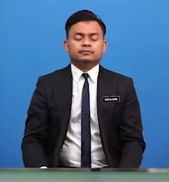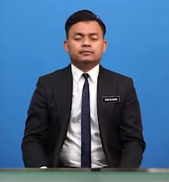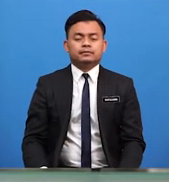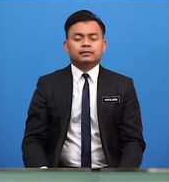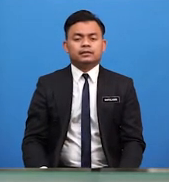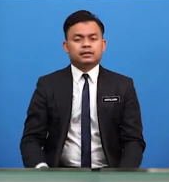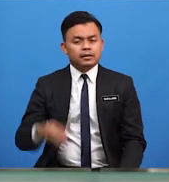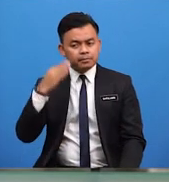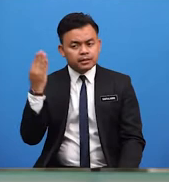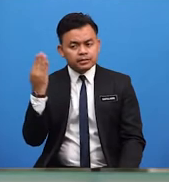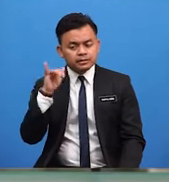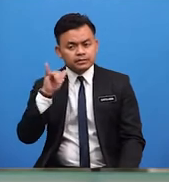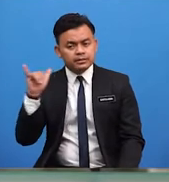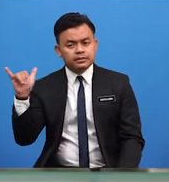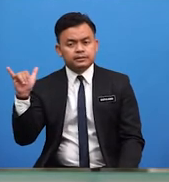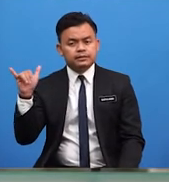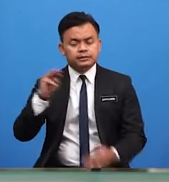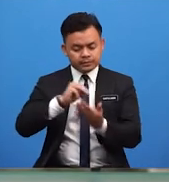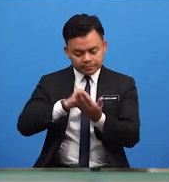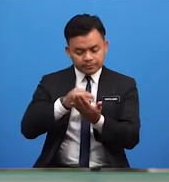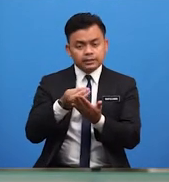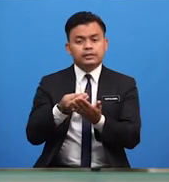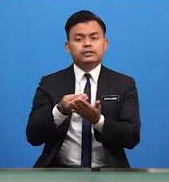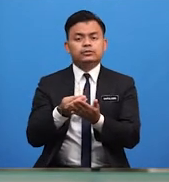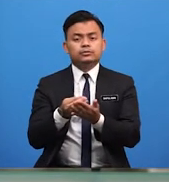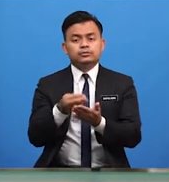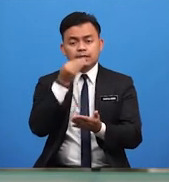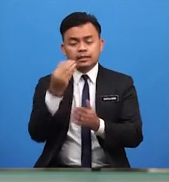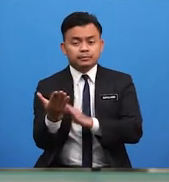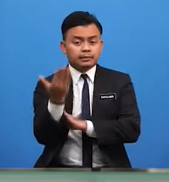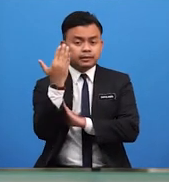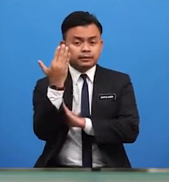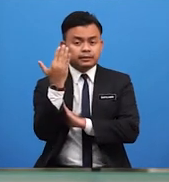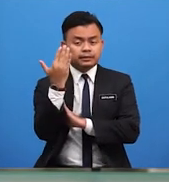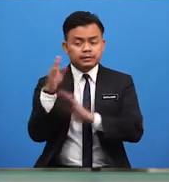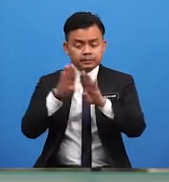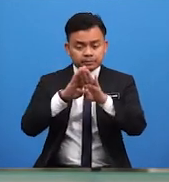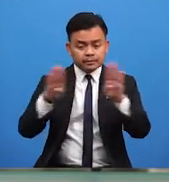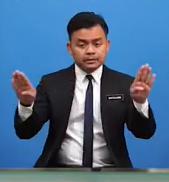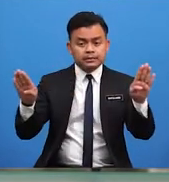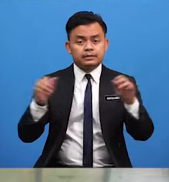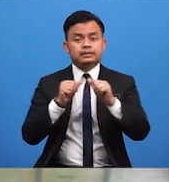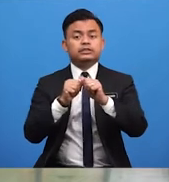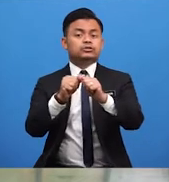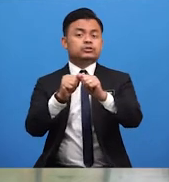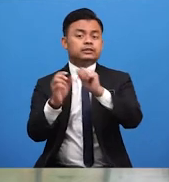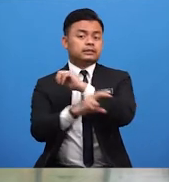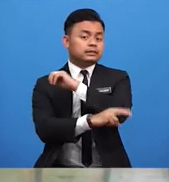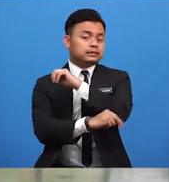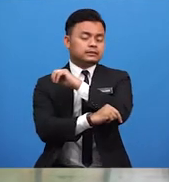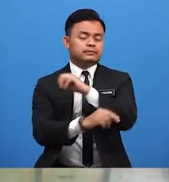Pada kebiasaannya, menu sarapan pagi berbeza bagi setiap negeri.